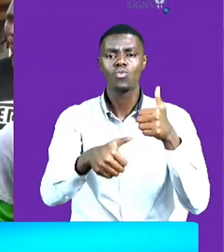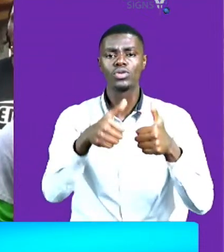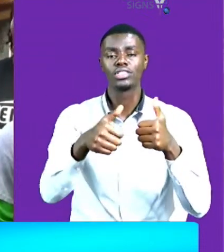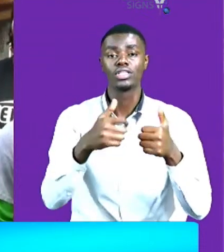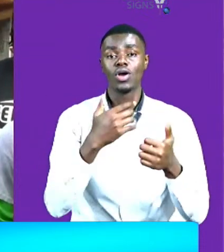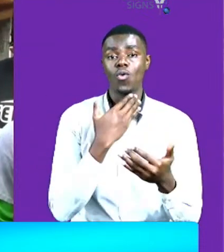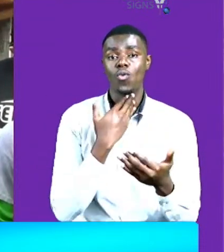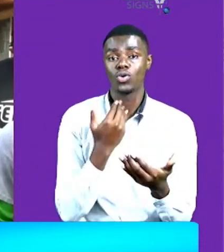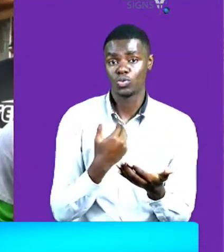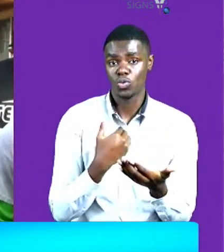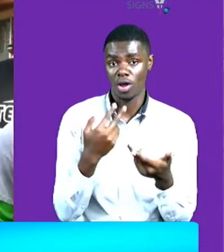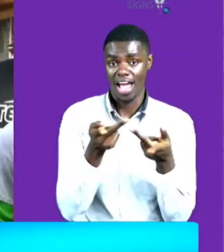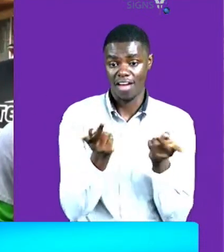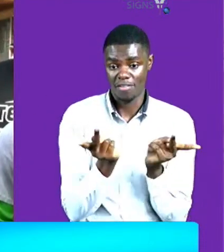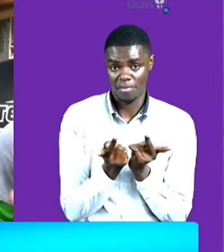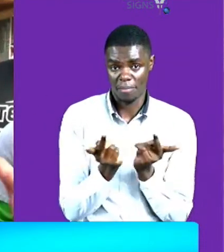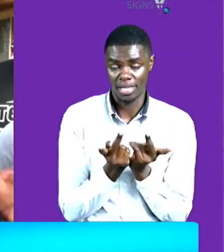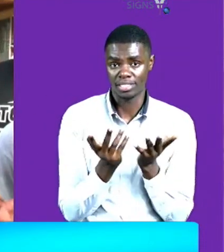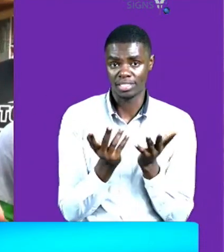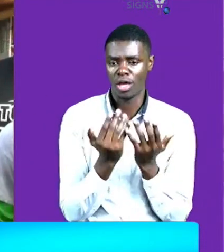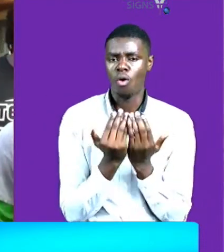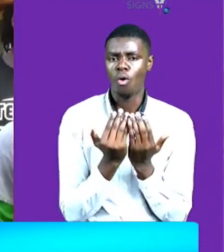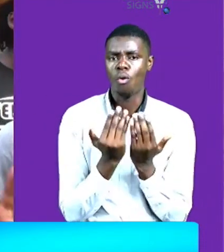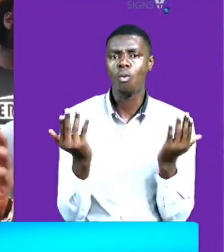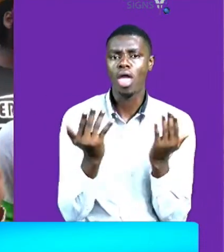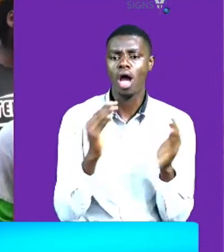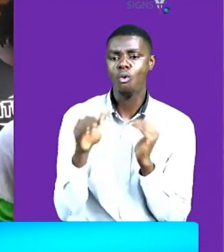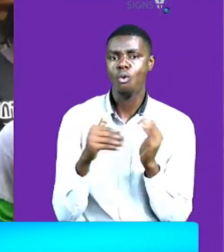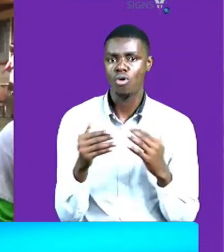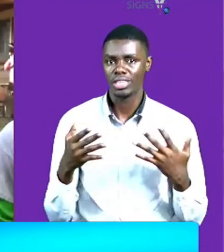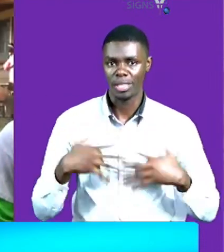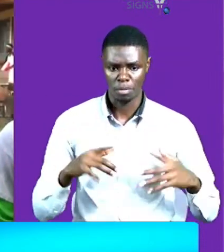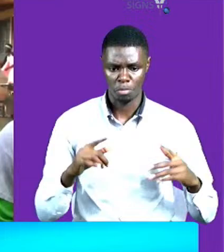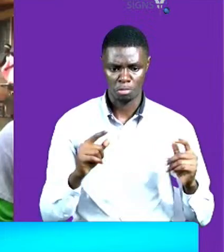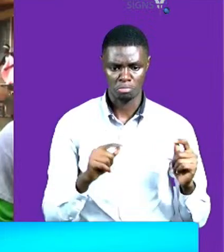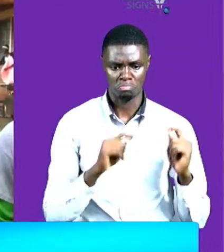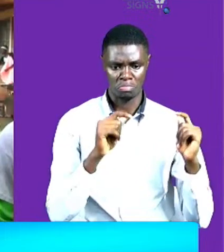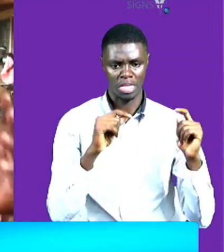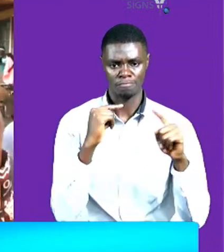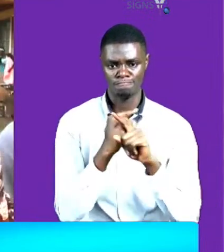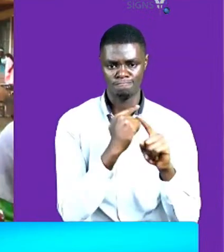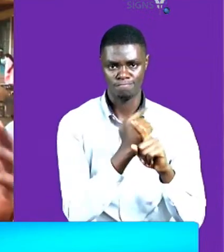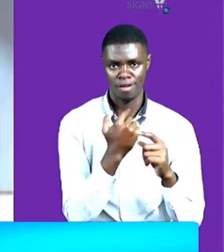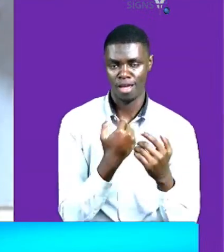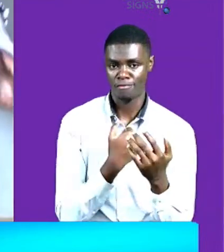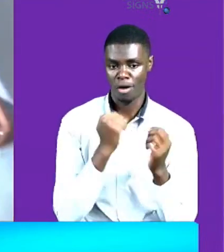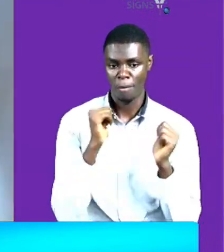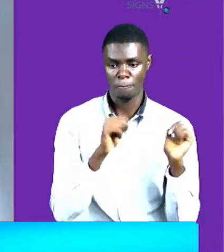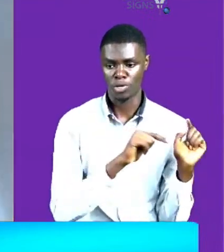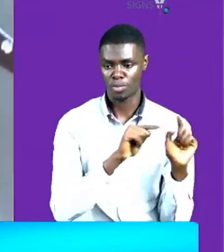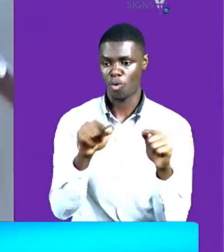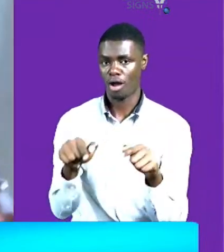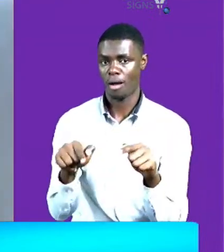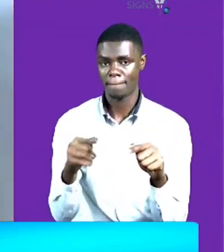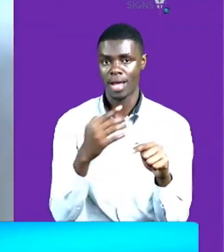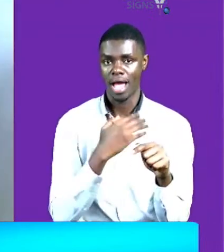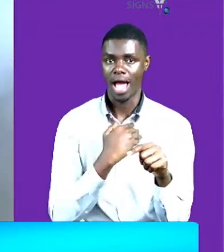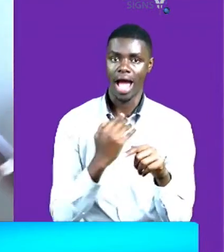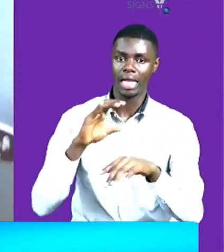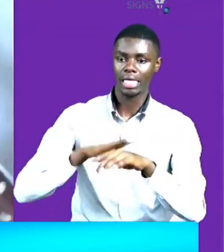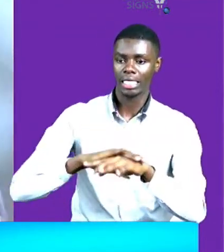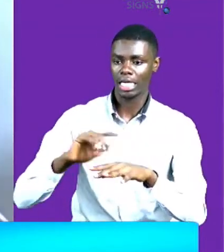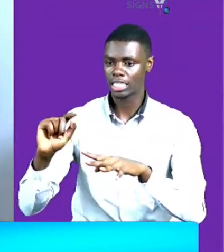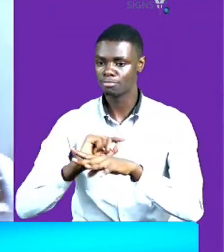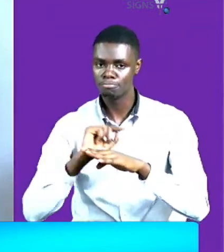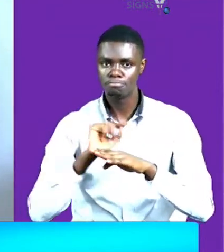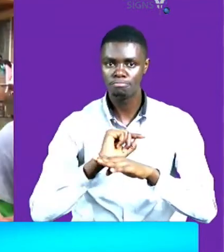kuwa na mahala ambapo hawa watu wote wako na vipaji wanaweza kuwa wanaenda wakapata